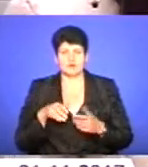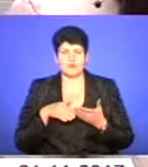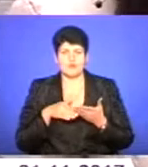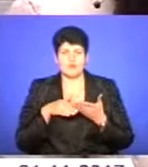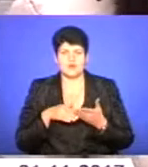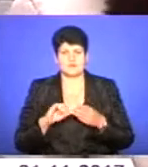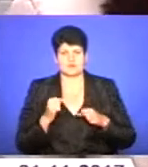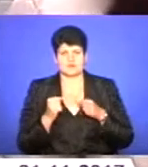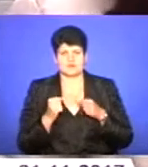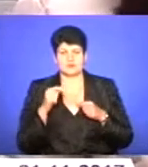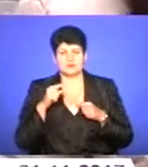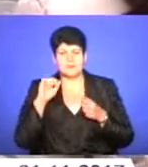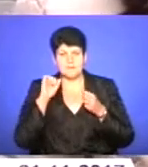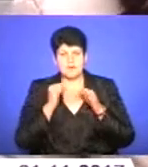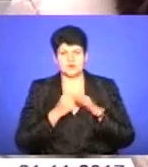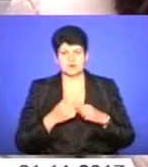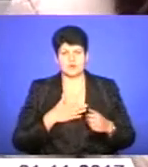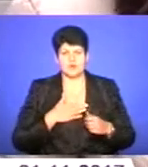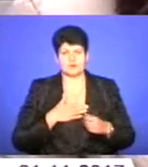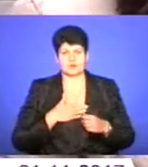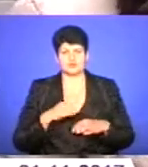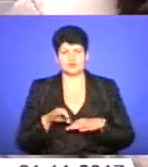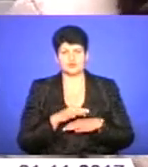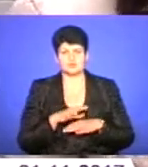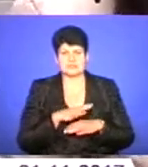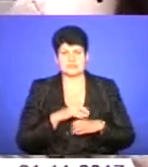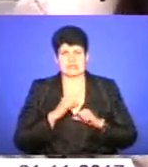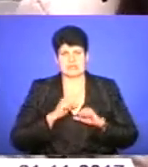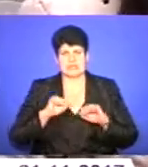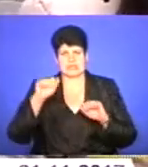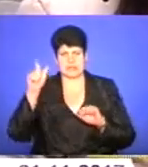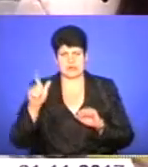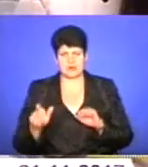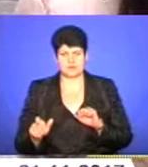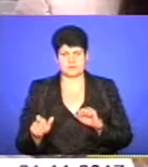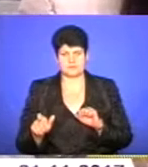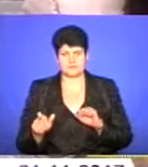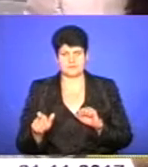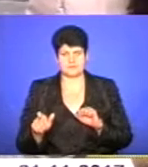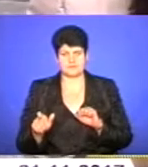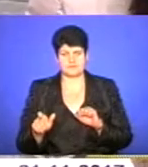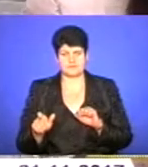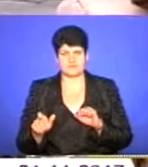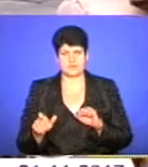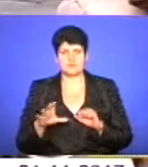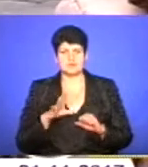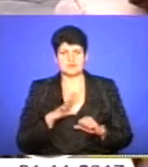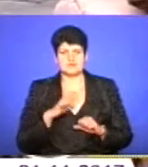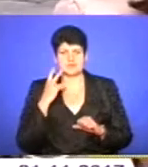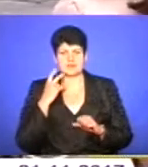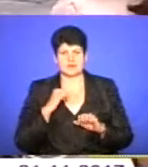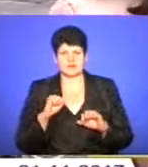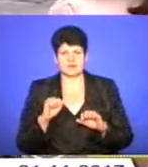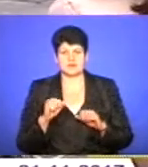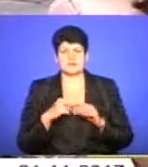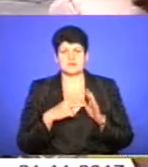Це пам'ять о тому, що мій муж був героєм. Був героєм не тільки, коли погиб, був героєм завжди. Він з 18 років був